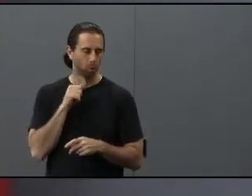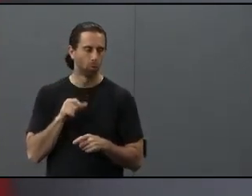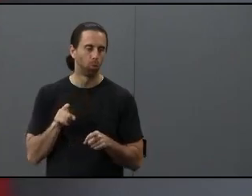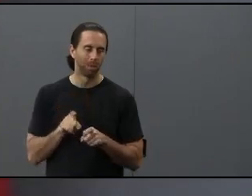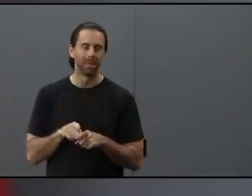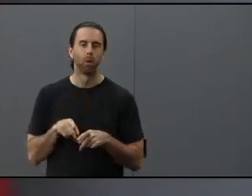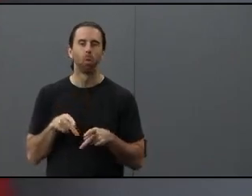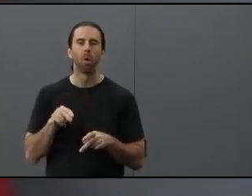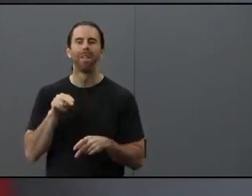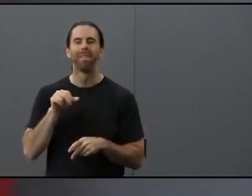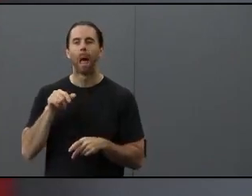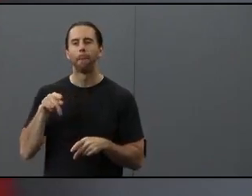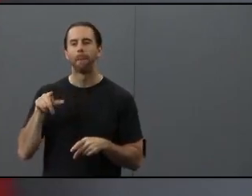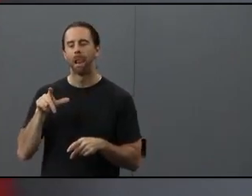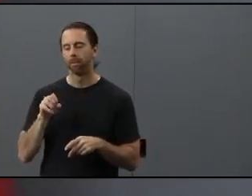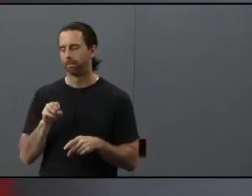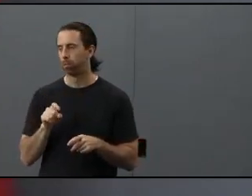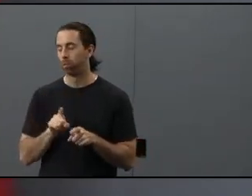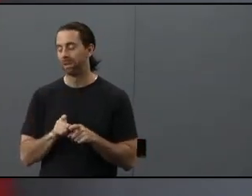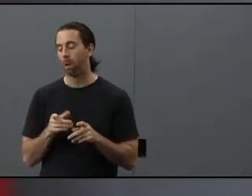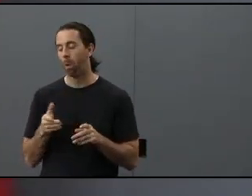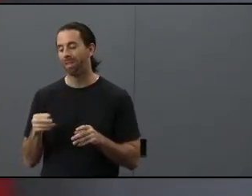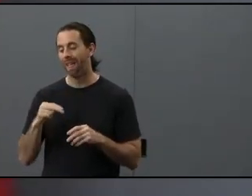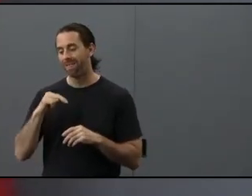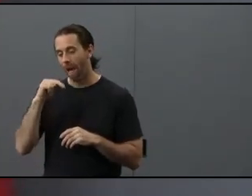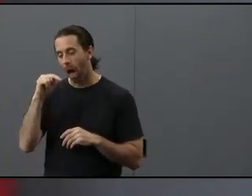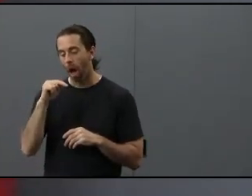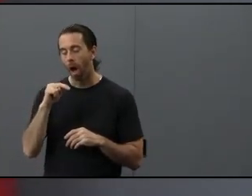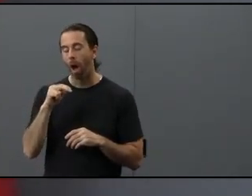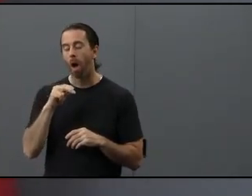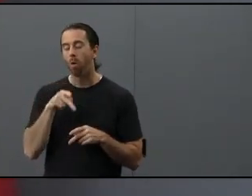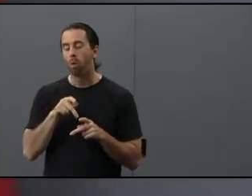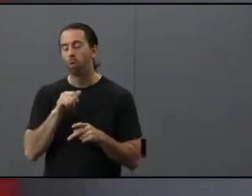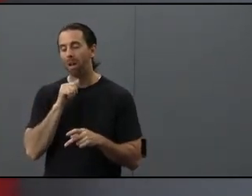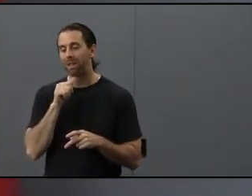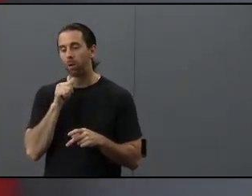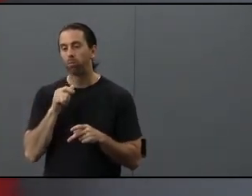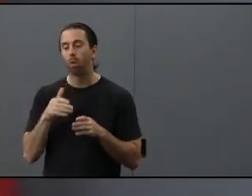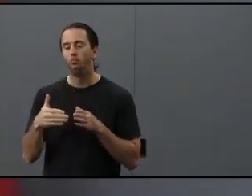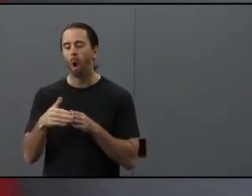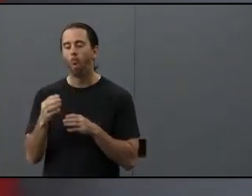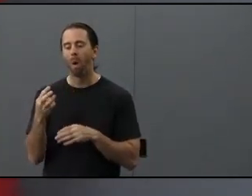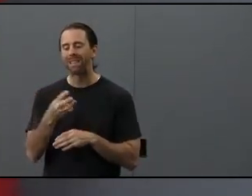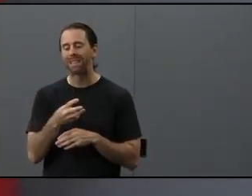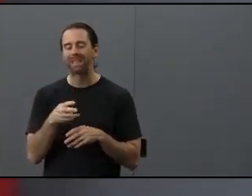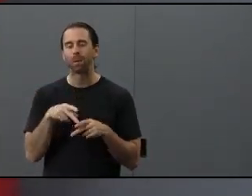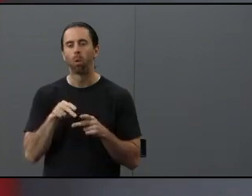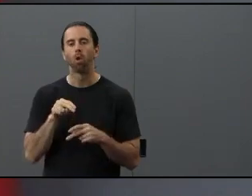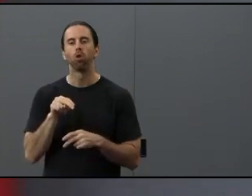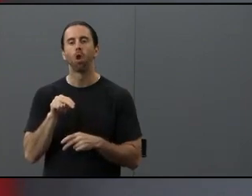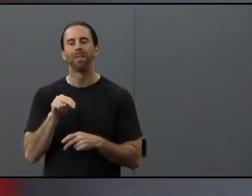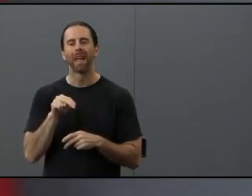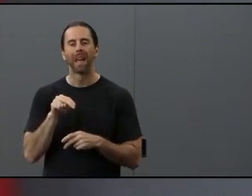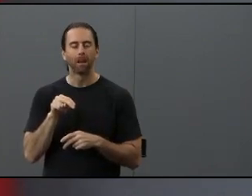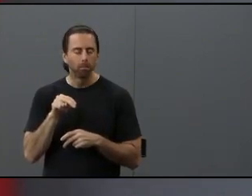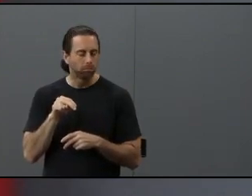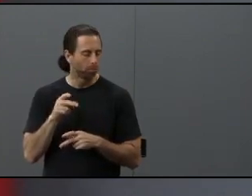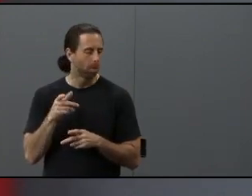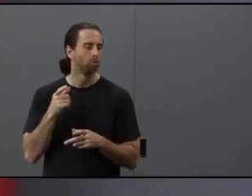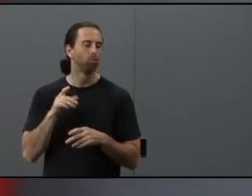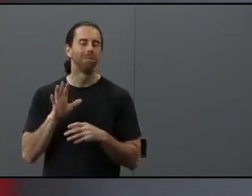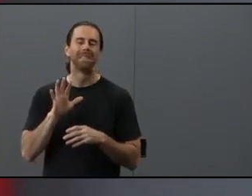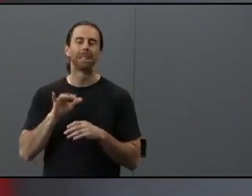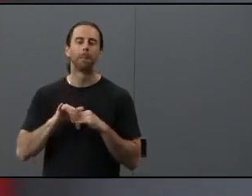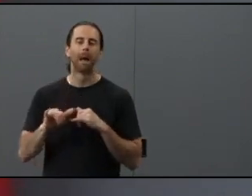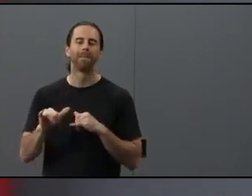rue Naple et sur le côté nord de la rue Noiseux depuis le coin ouest de la rue Nolet jusqu'à 5 m à